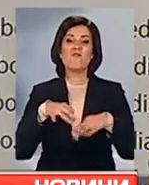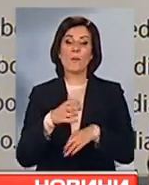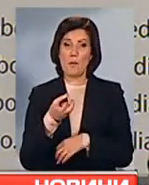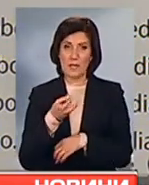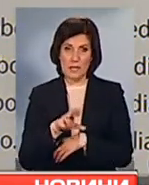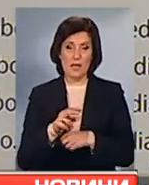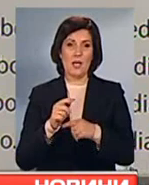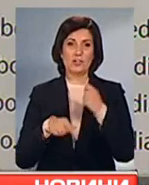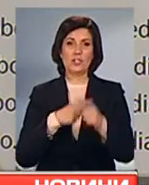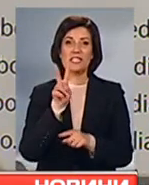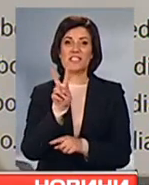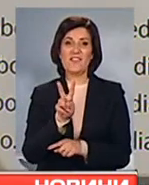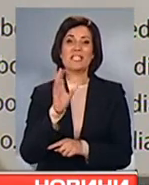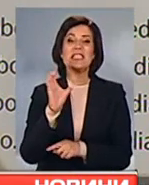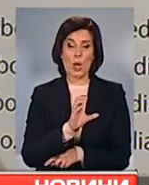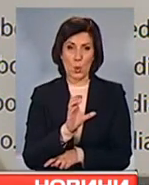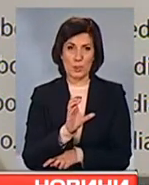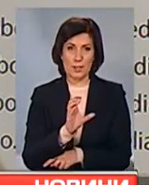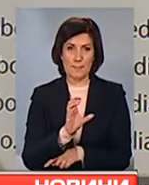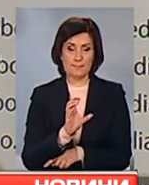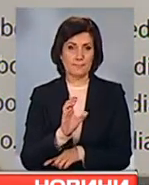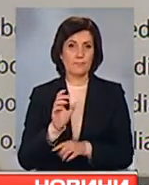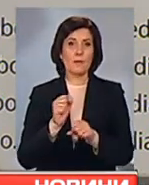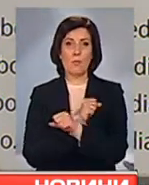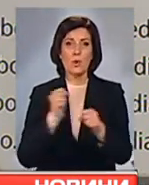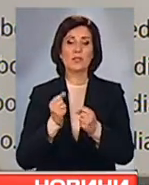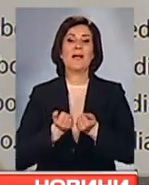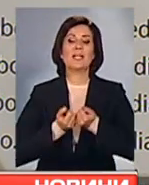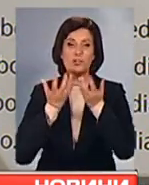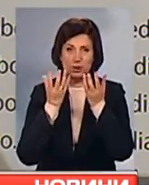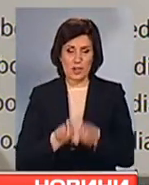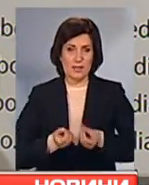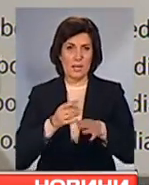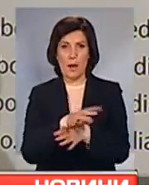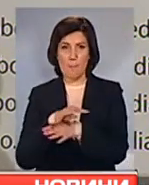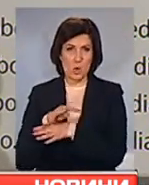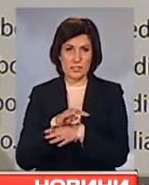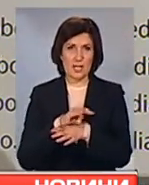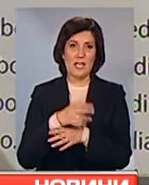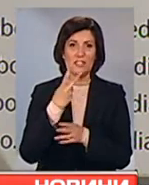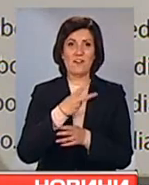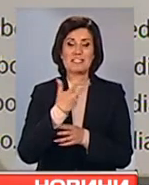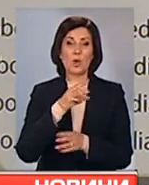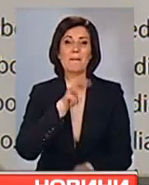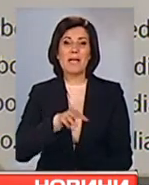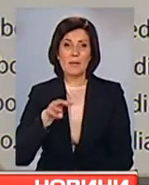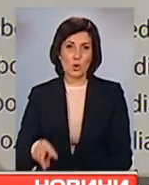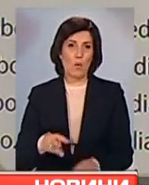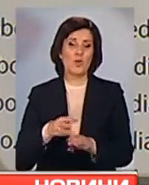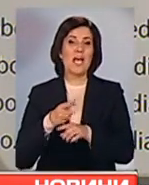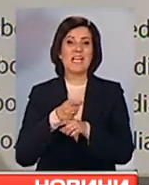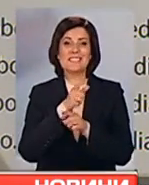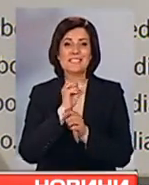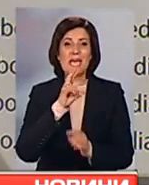автомобіля. Через 2 секунди пролунало ще кілька пострілів з 23-мм зенітної